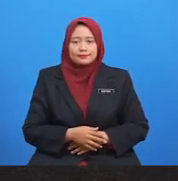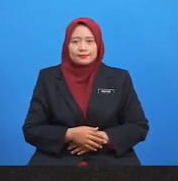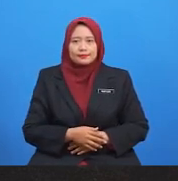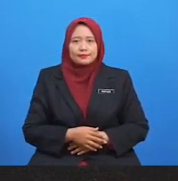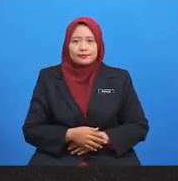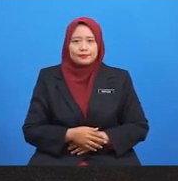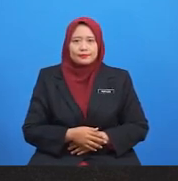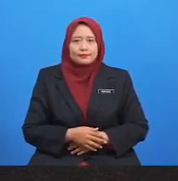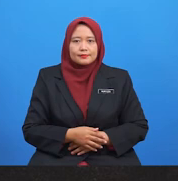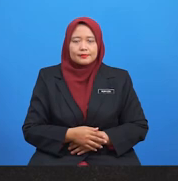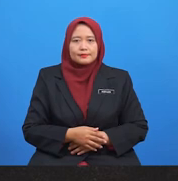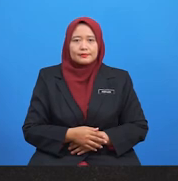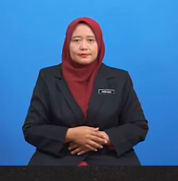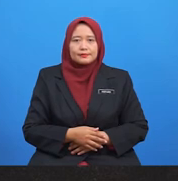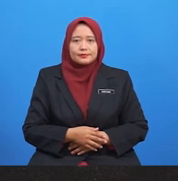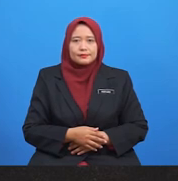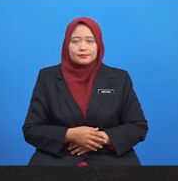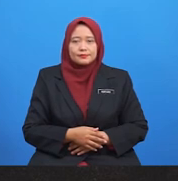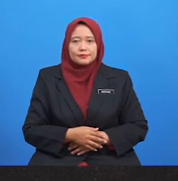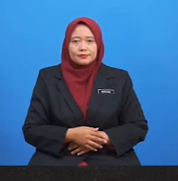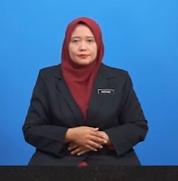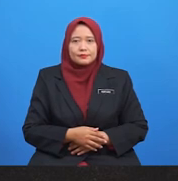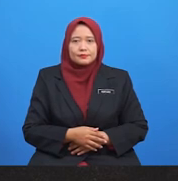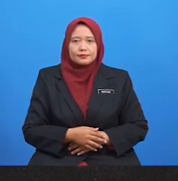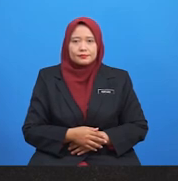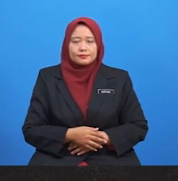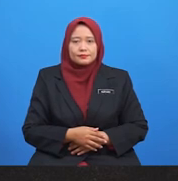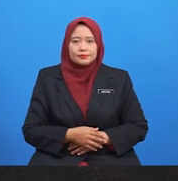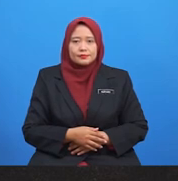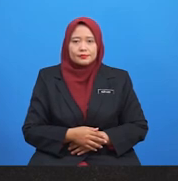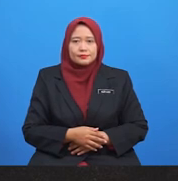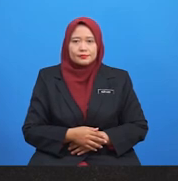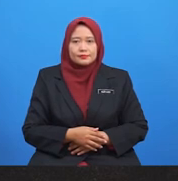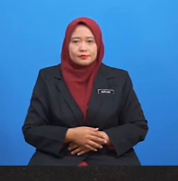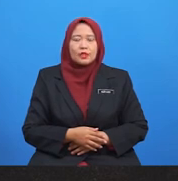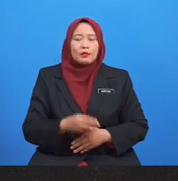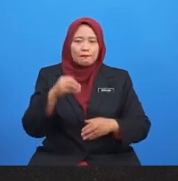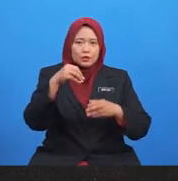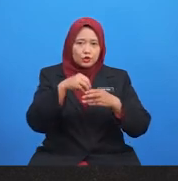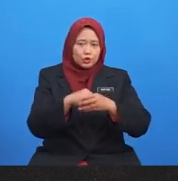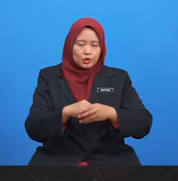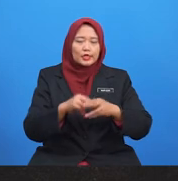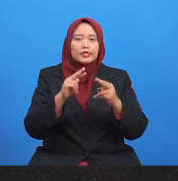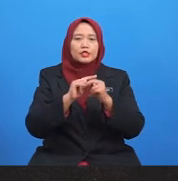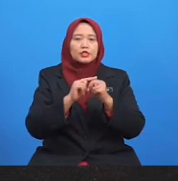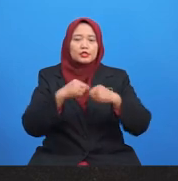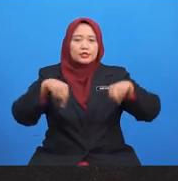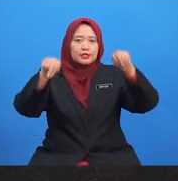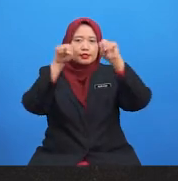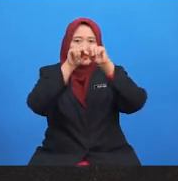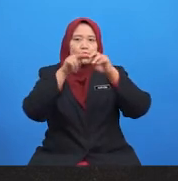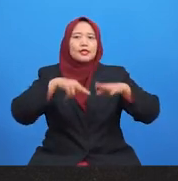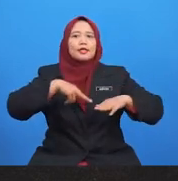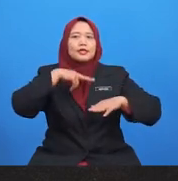akan dapat X kuasa 3 per 3. Masukkan nilai had ke dalam X dan kita